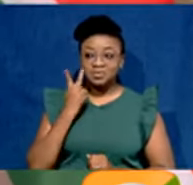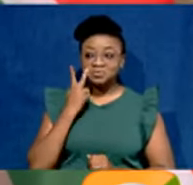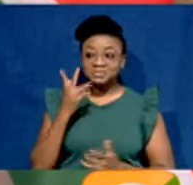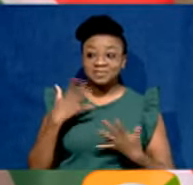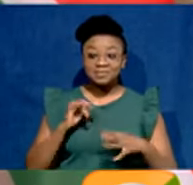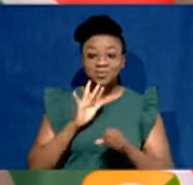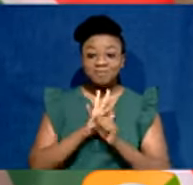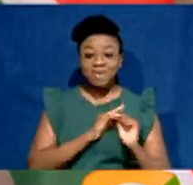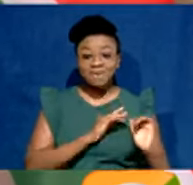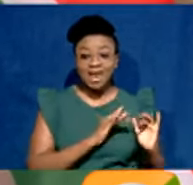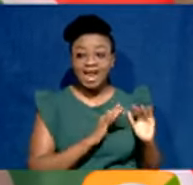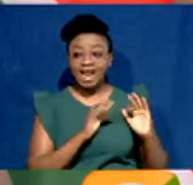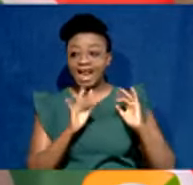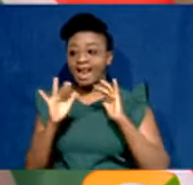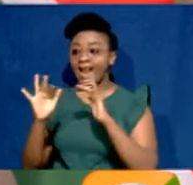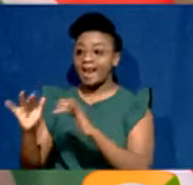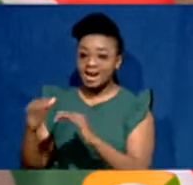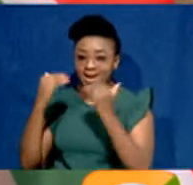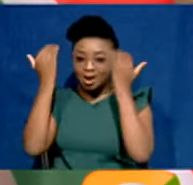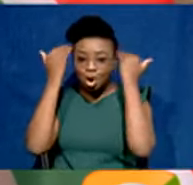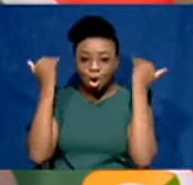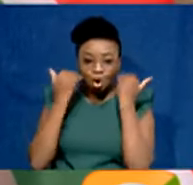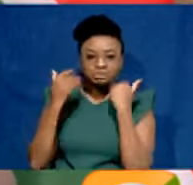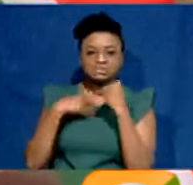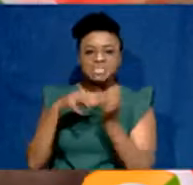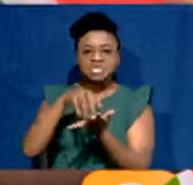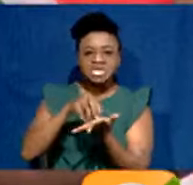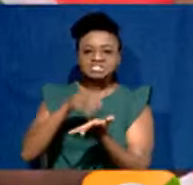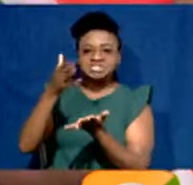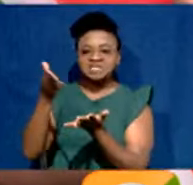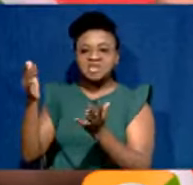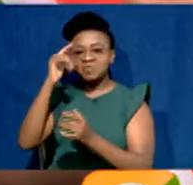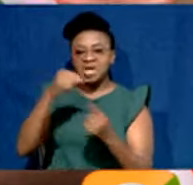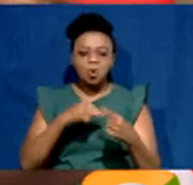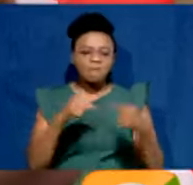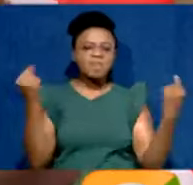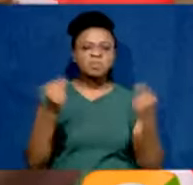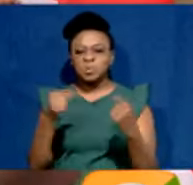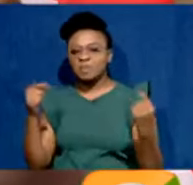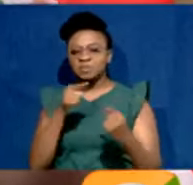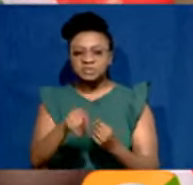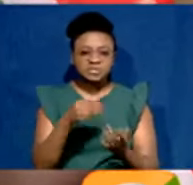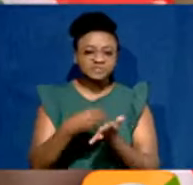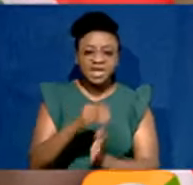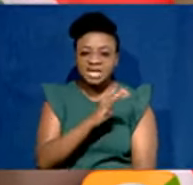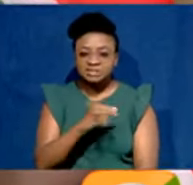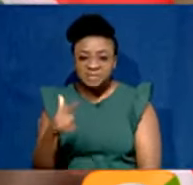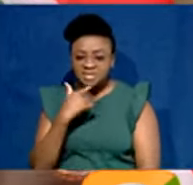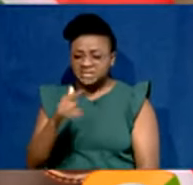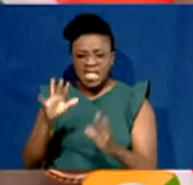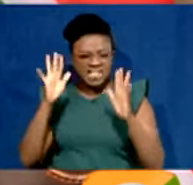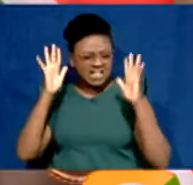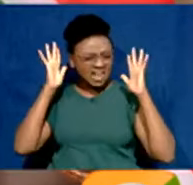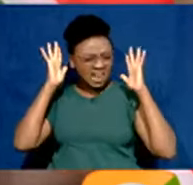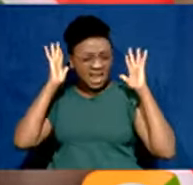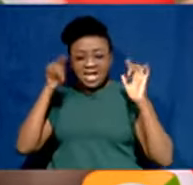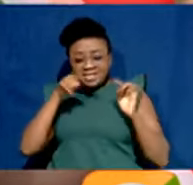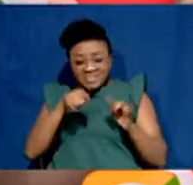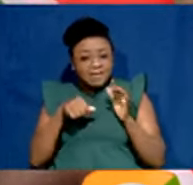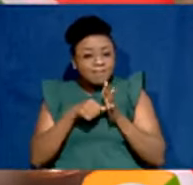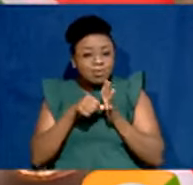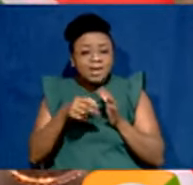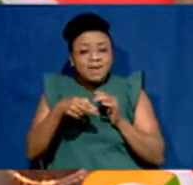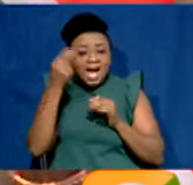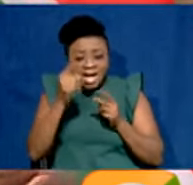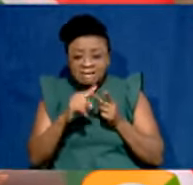wawa, kwa sababu hawataki hii sheria, ndio wanaendesha hii propaganda kubwa. Oh, iko shida kubwa sana, Wakenya wapinge